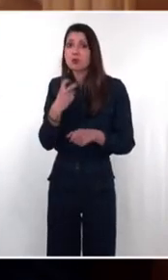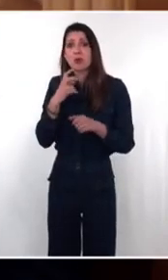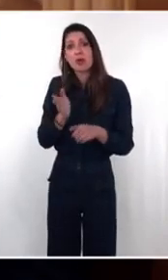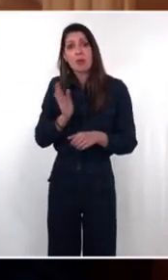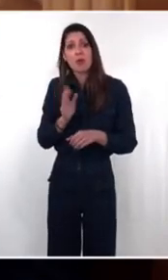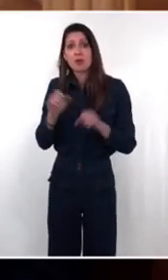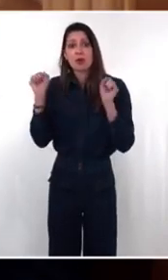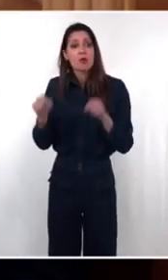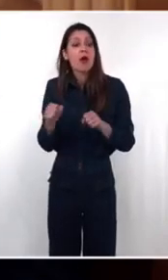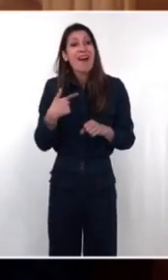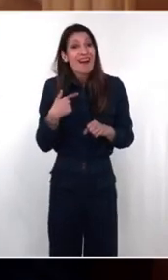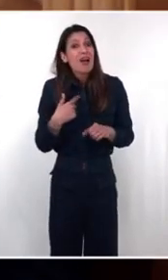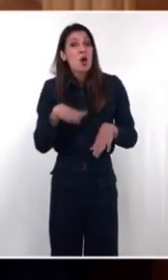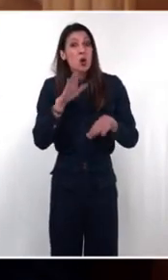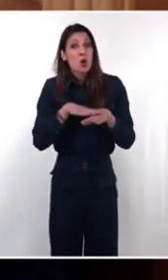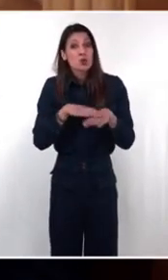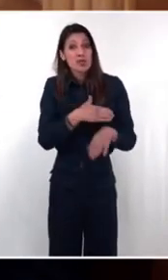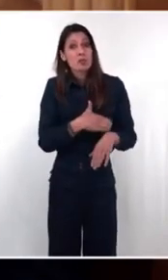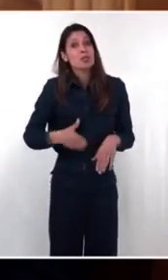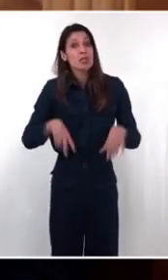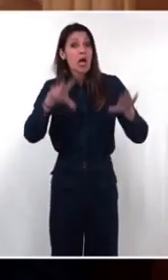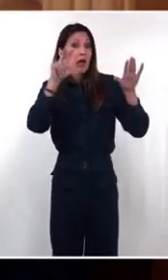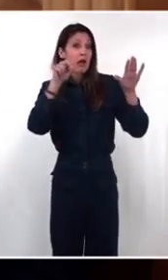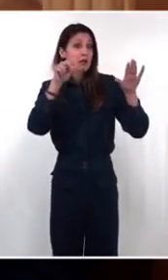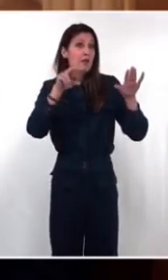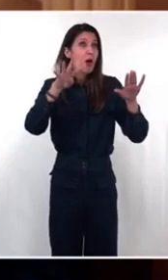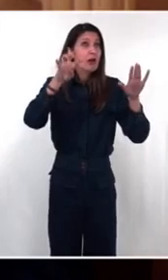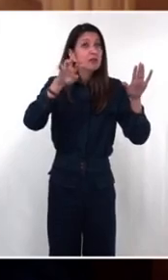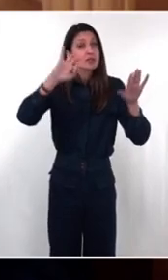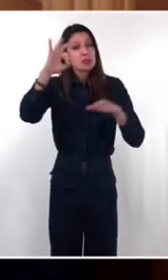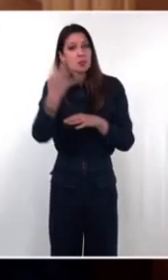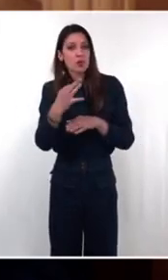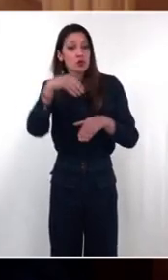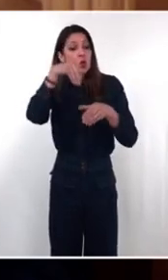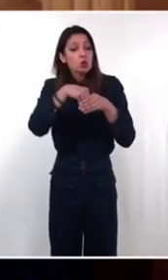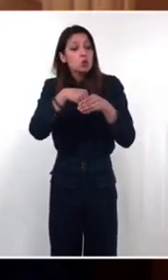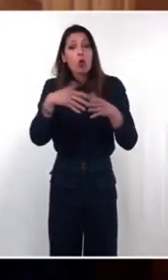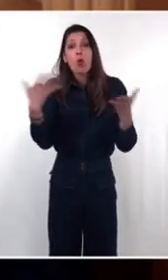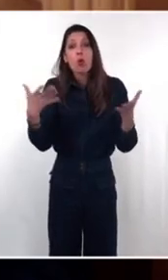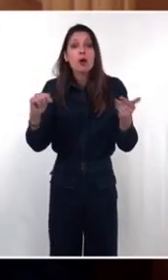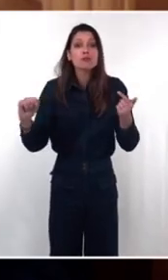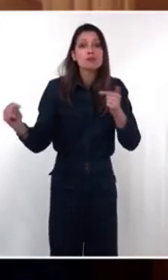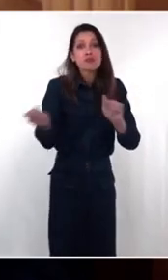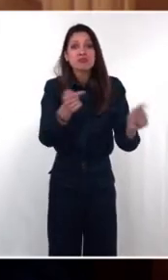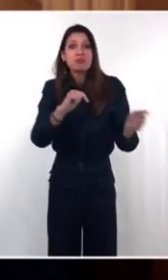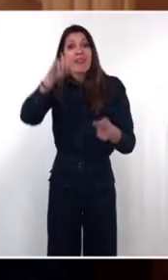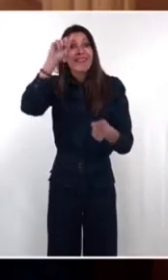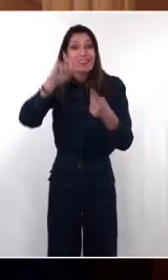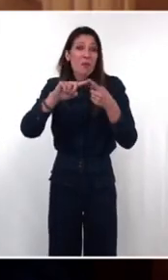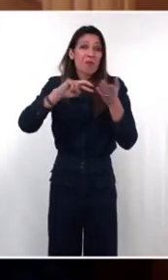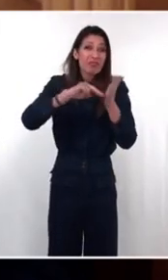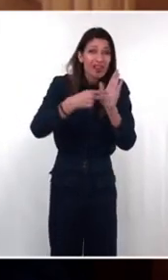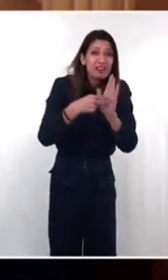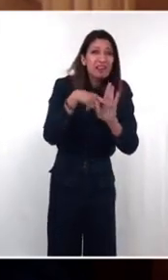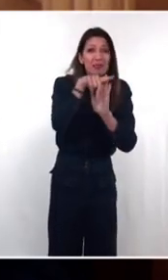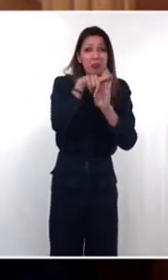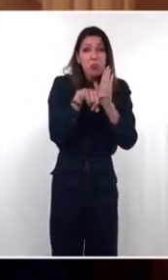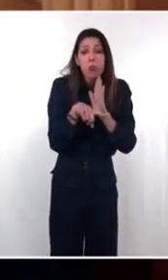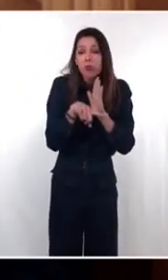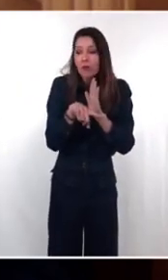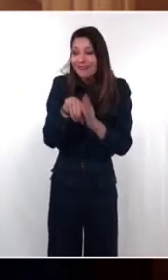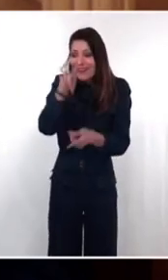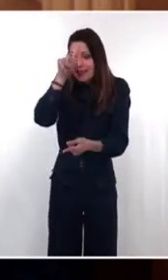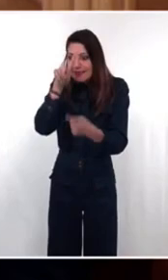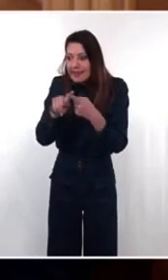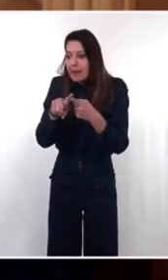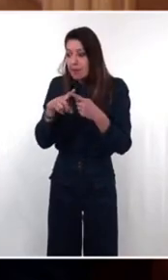à 80%, 90% constitués de délibérations qui sont techniques, qui ne traitent pas directement de